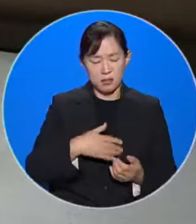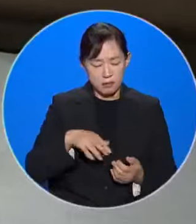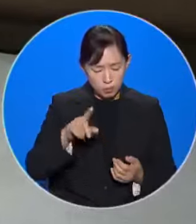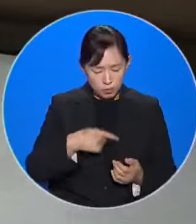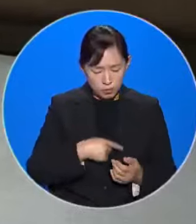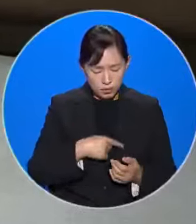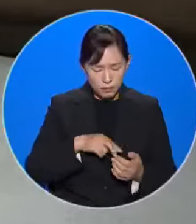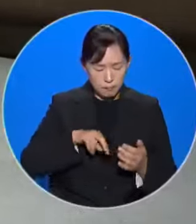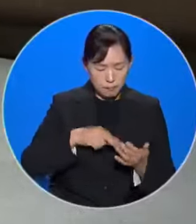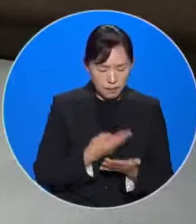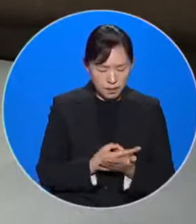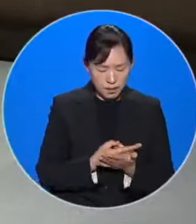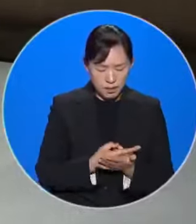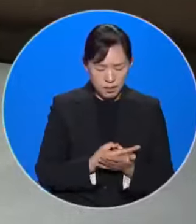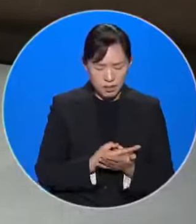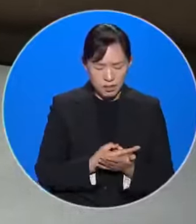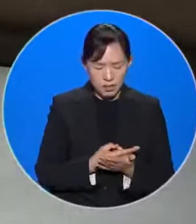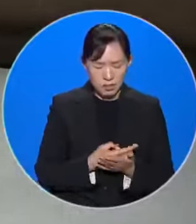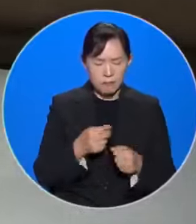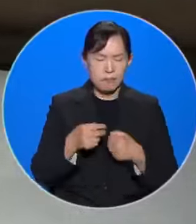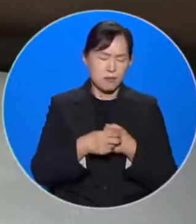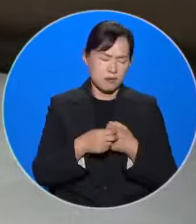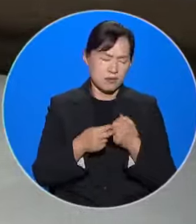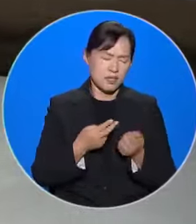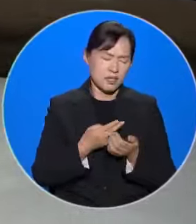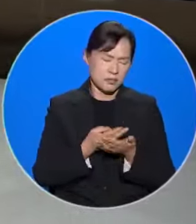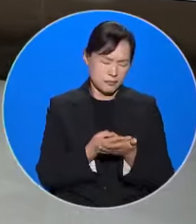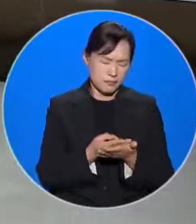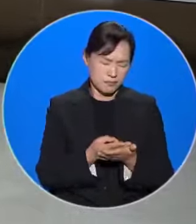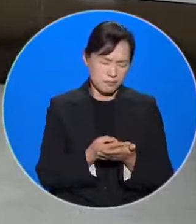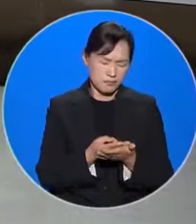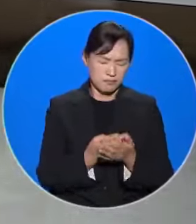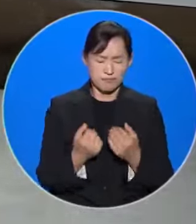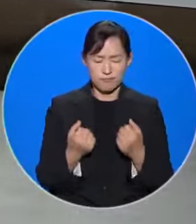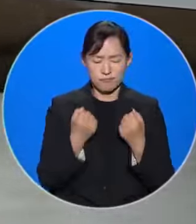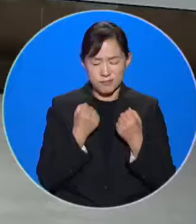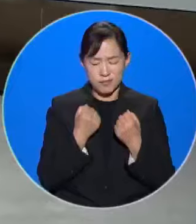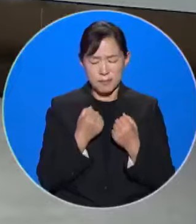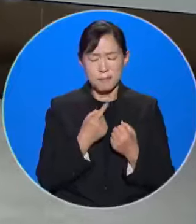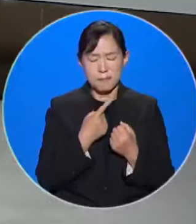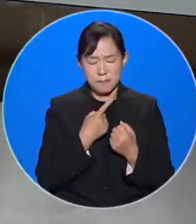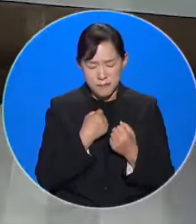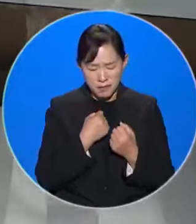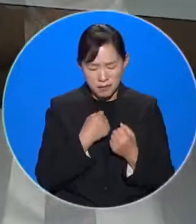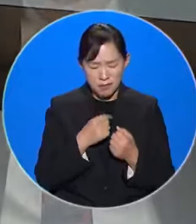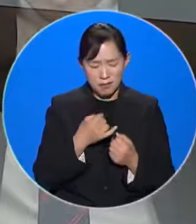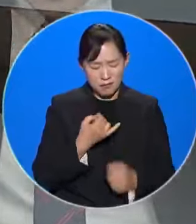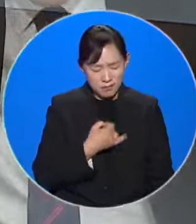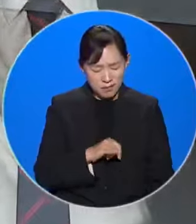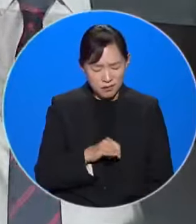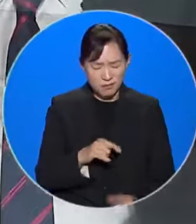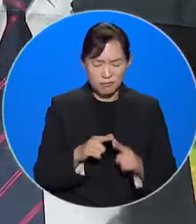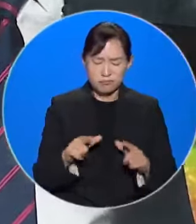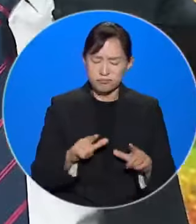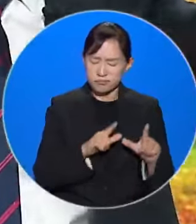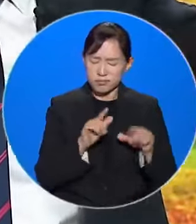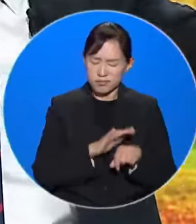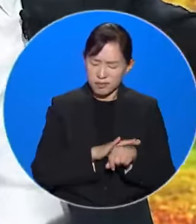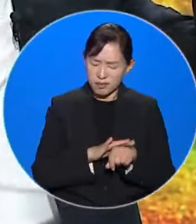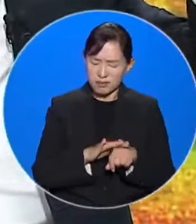쓰러져서 뇌출혈로 병원에 입원하게 되었습니다. 아버지 하나님, 건강했던 딸이 하나님 일상을 잘 지내다가